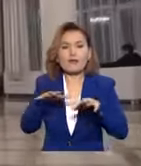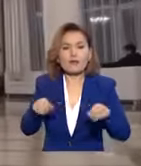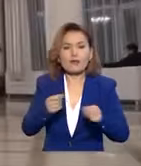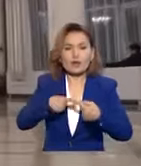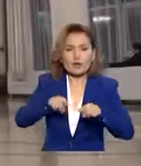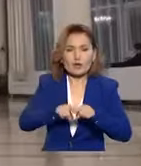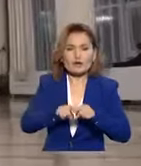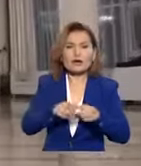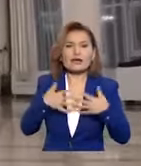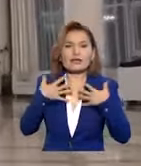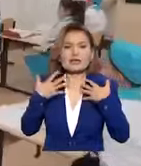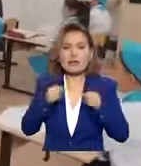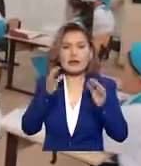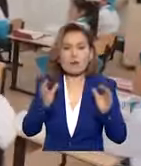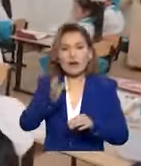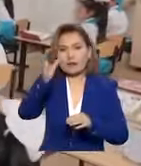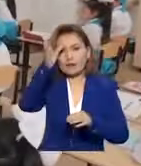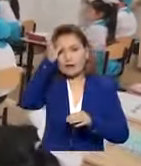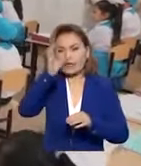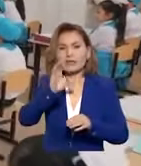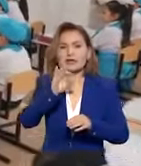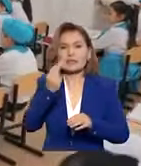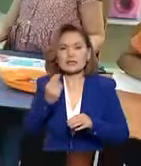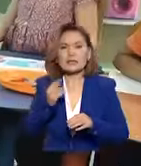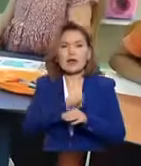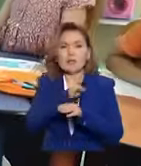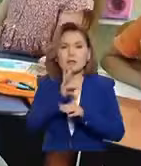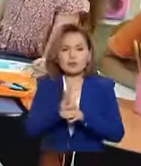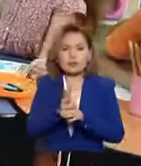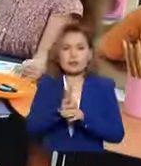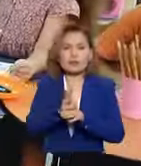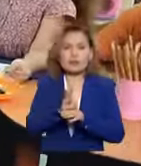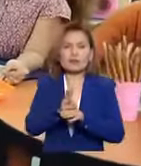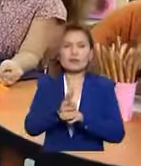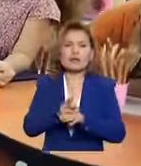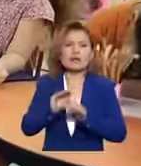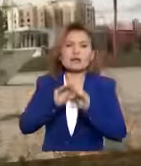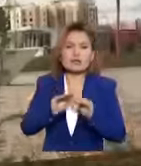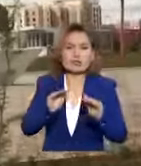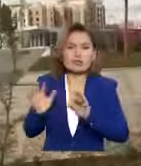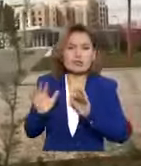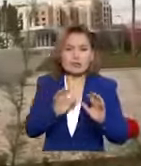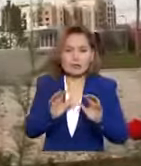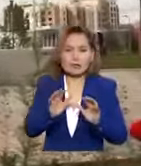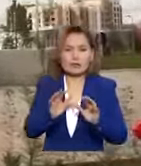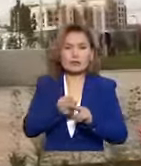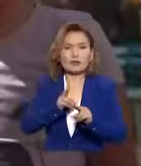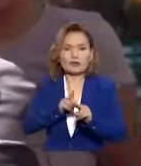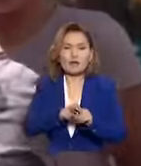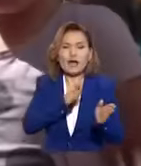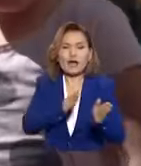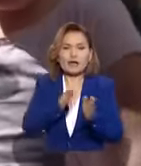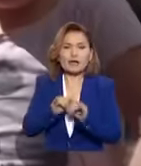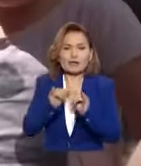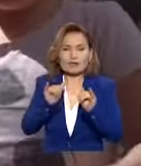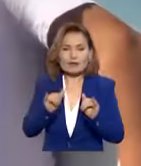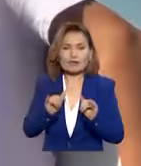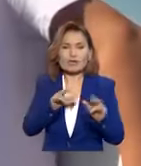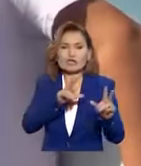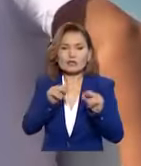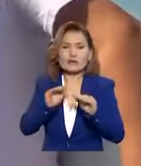области здравоохранения, образования, социального обеспечения с целью защиты детства. Гармоничное развитие и счастливое